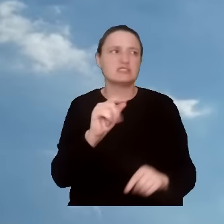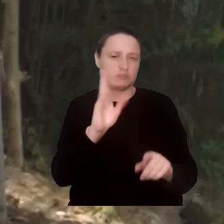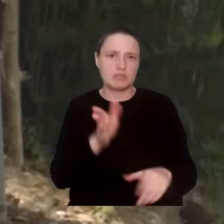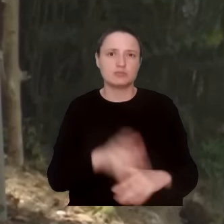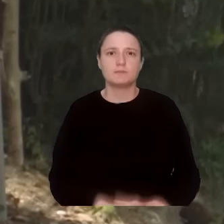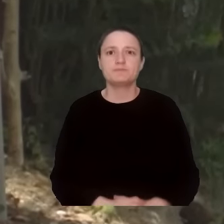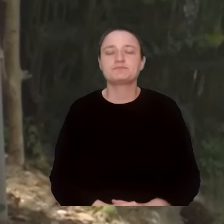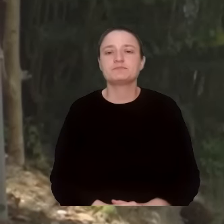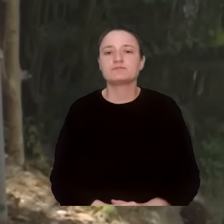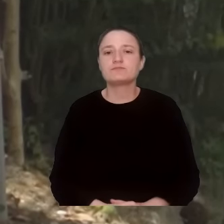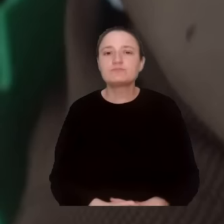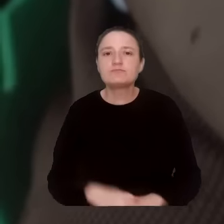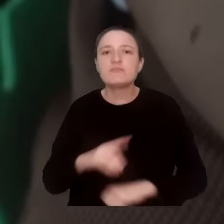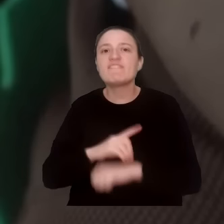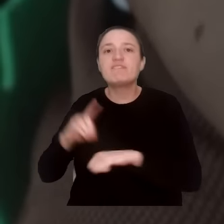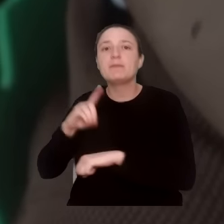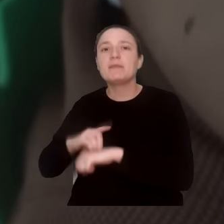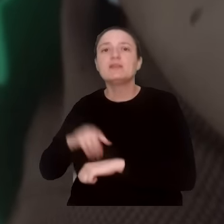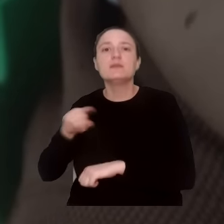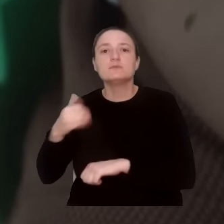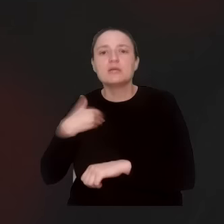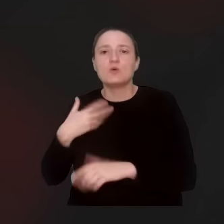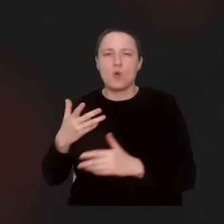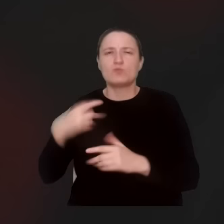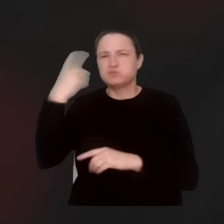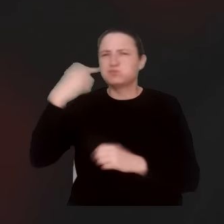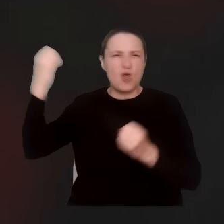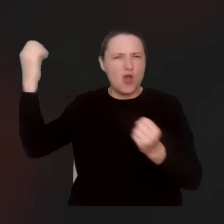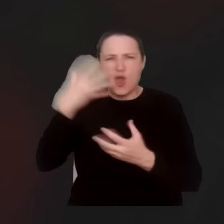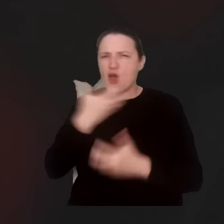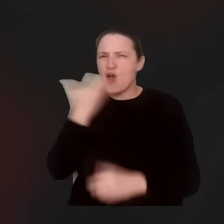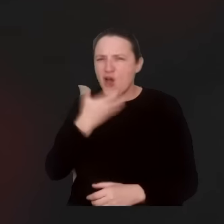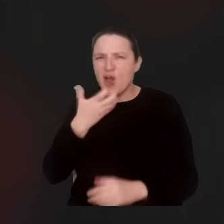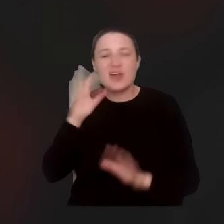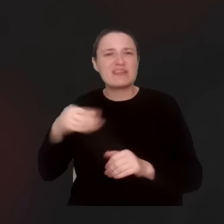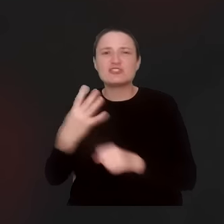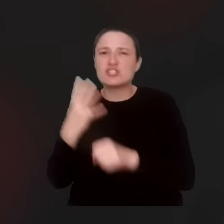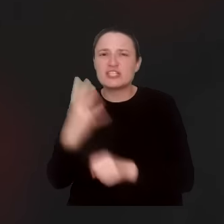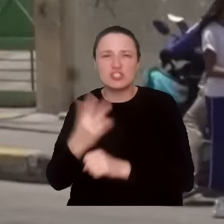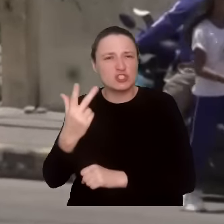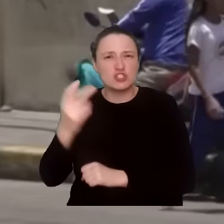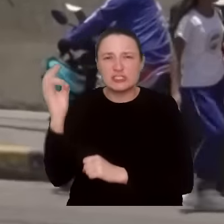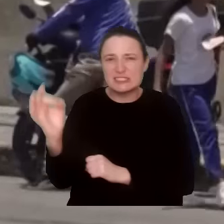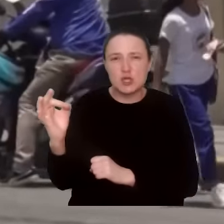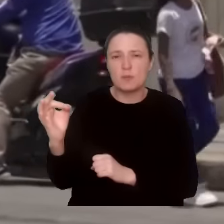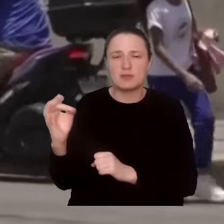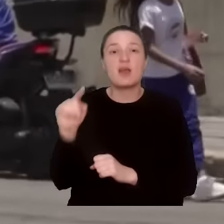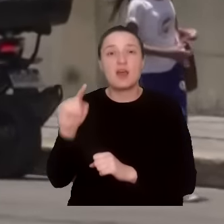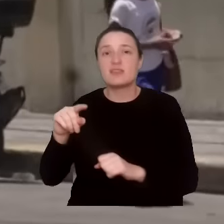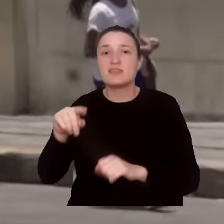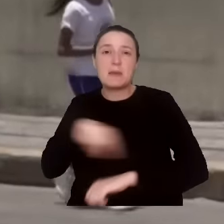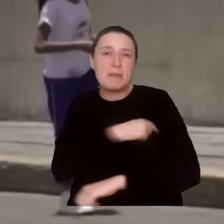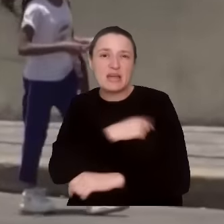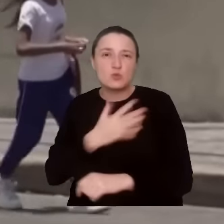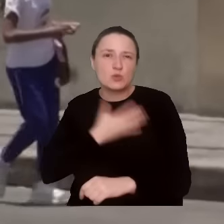Filipiny nawiedziła fala upałów, która poważnie wpłynęła na funkcjonowanie tego państwa. Termometry pokazały nawet 43 stopnie Celsjusza, a temperatura odczuwana